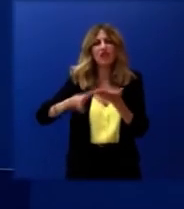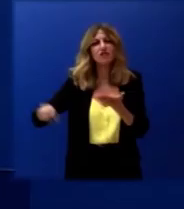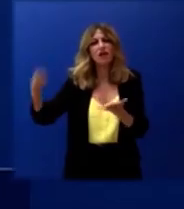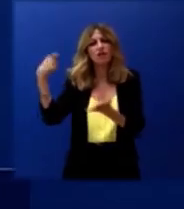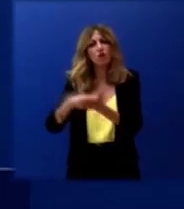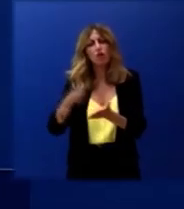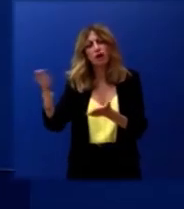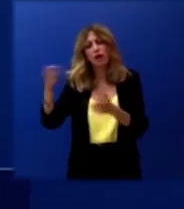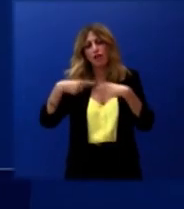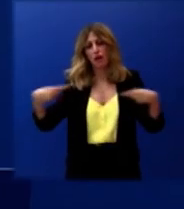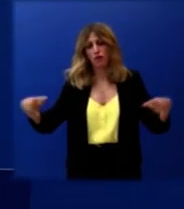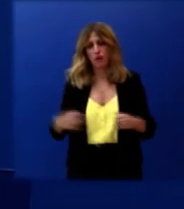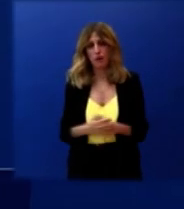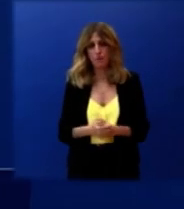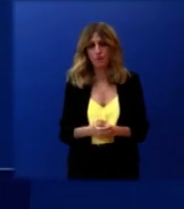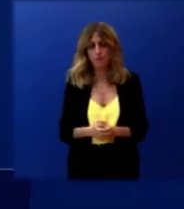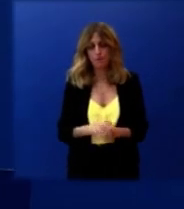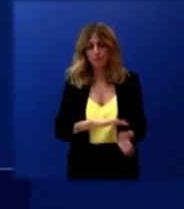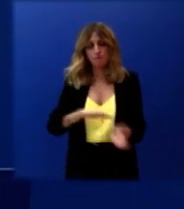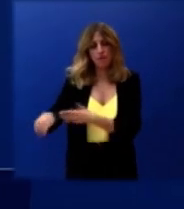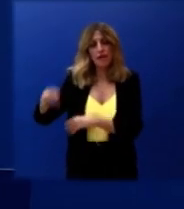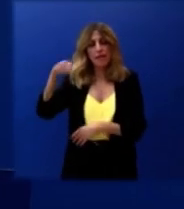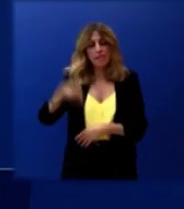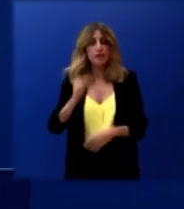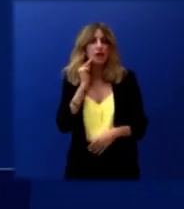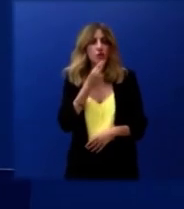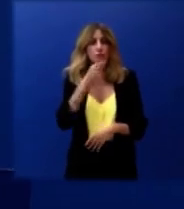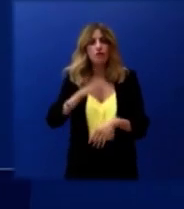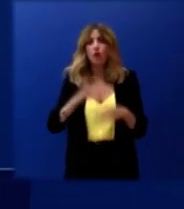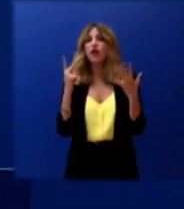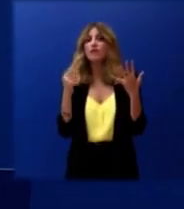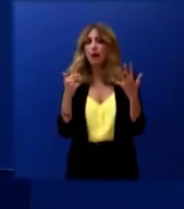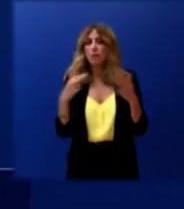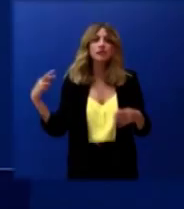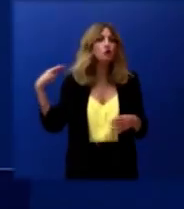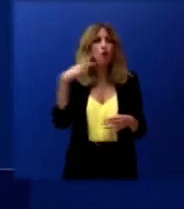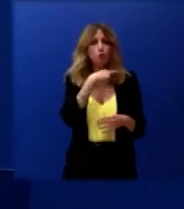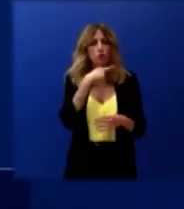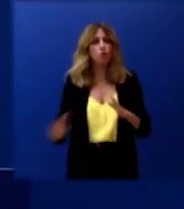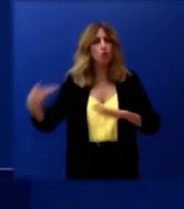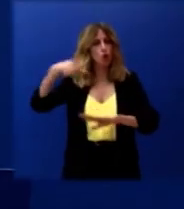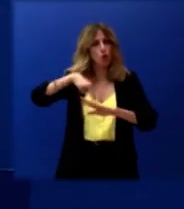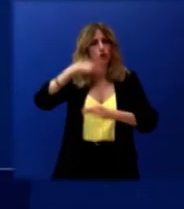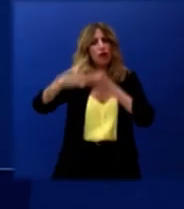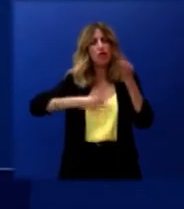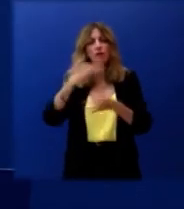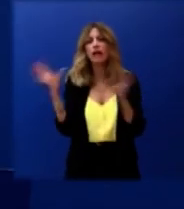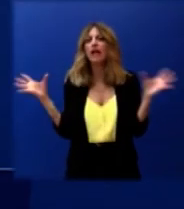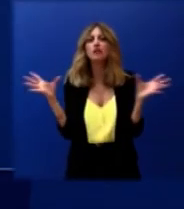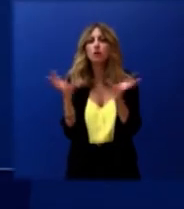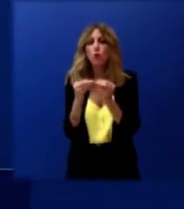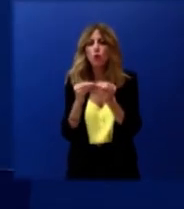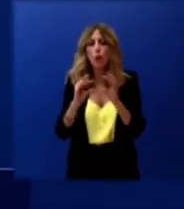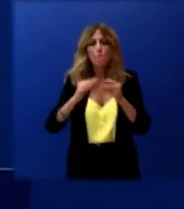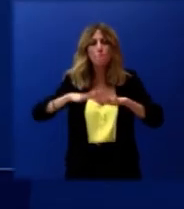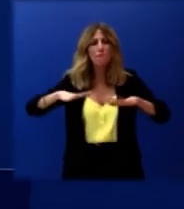Σήμερα, στις 7.30 το απόγευμα, ο Πρωθυπουργός Κυριάκος Μητσοτάκης θα μιλήσει σε εκδήλωση για την ανάπλαση του παραλιακού μετόπου στο πλαίσιο των ενέργων